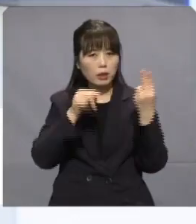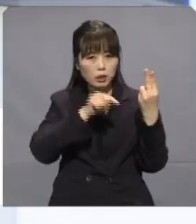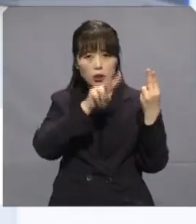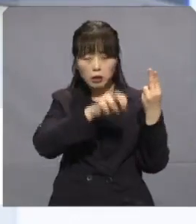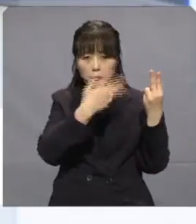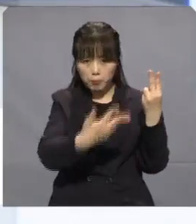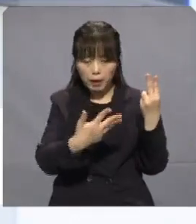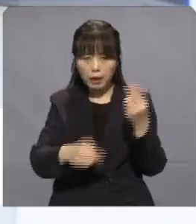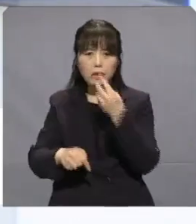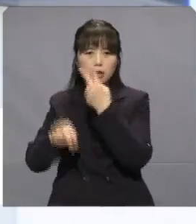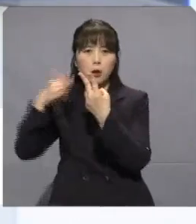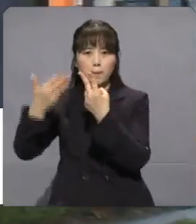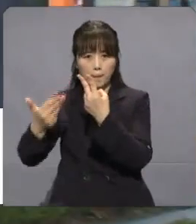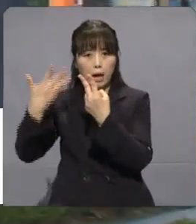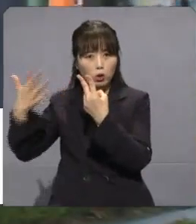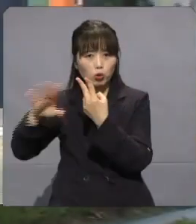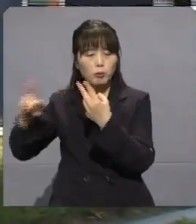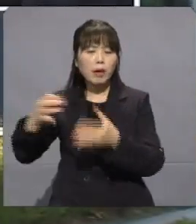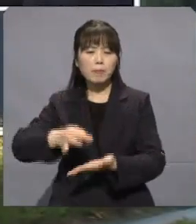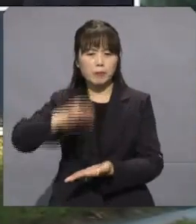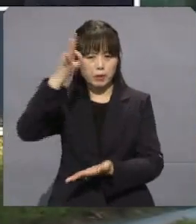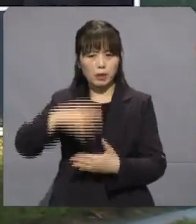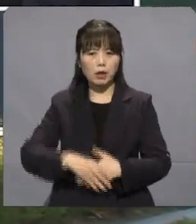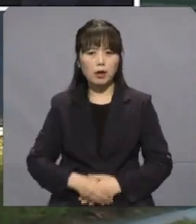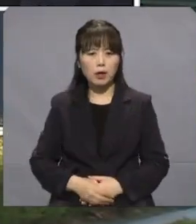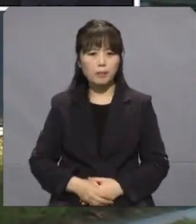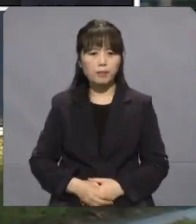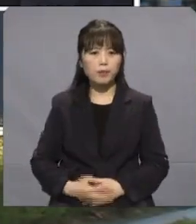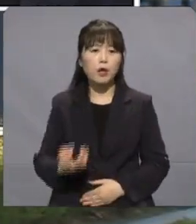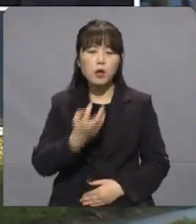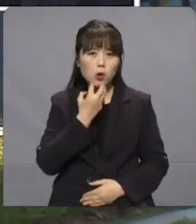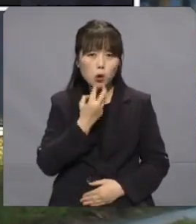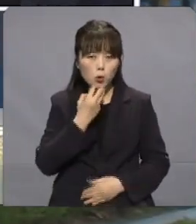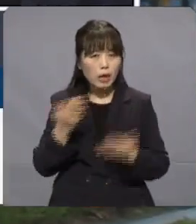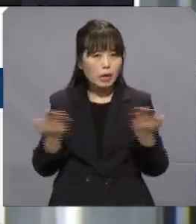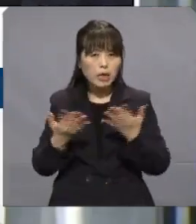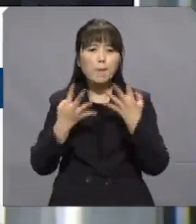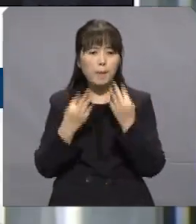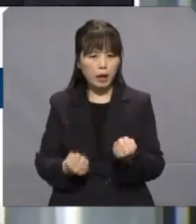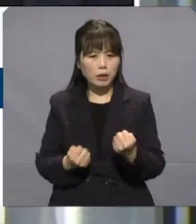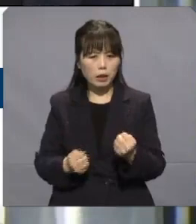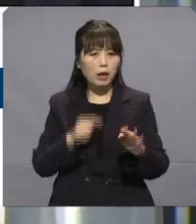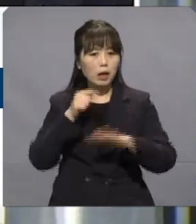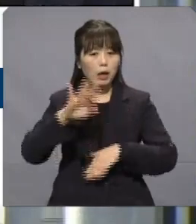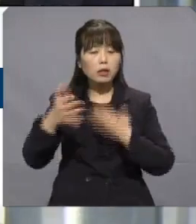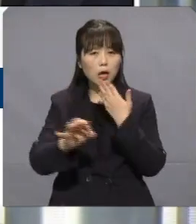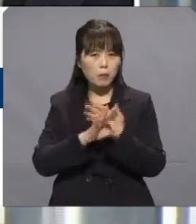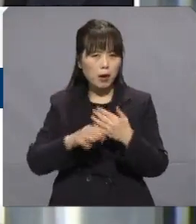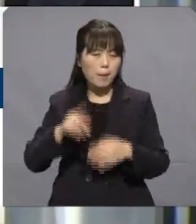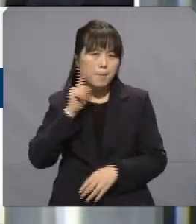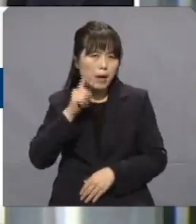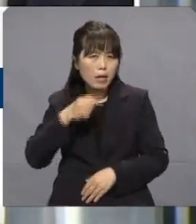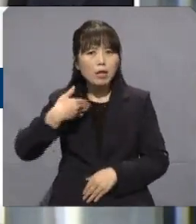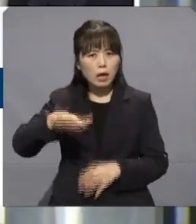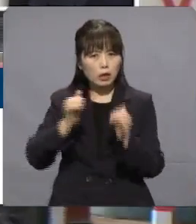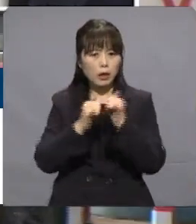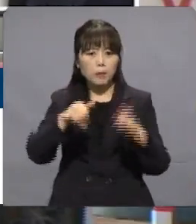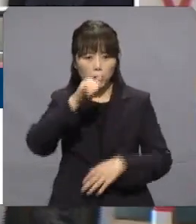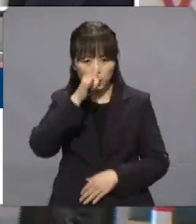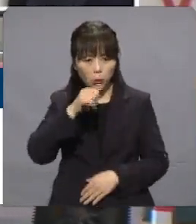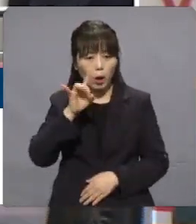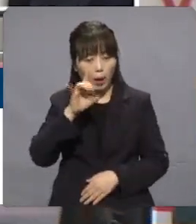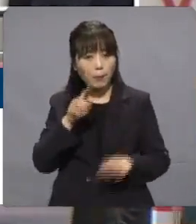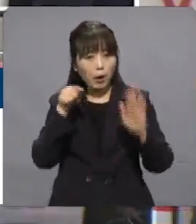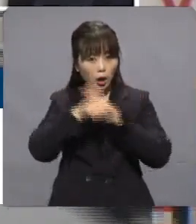2.28배, 2.89배 비쌉니다. 서울에 이제 볼 일이 많습니다. 나가게 되면은 또 매일 가시는 분들도 있고